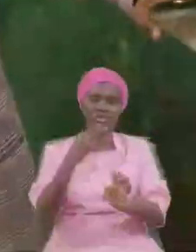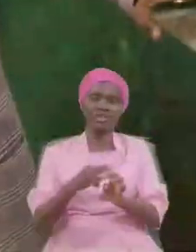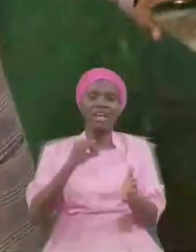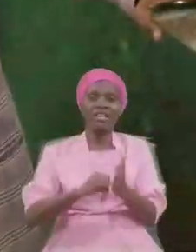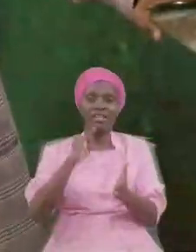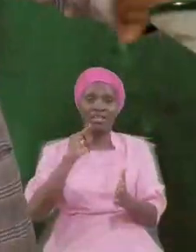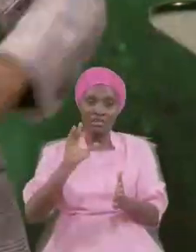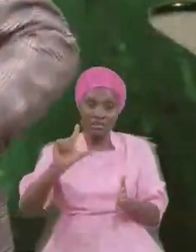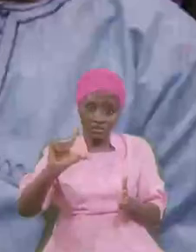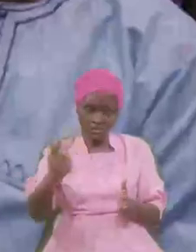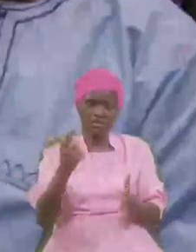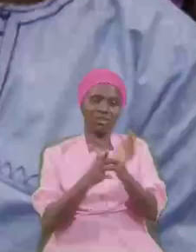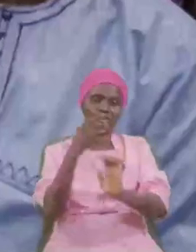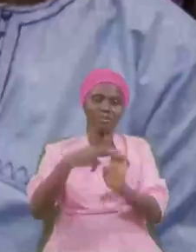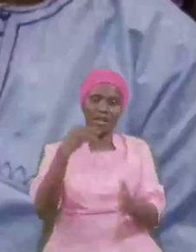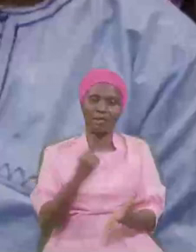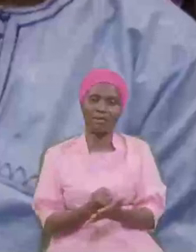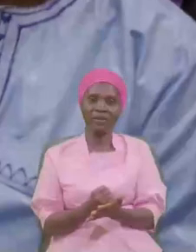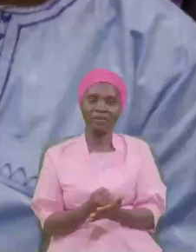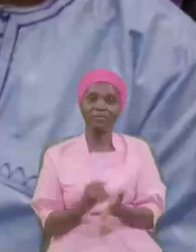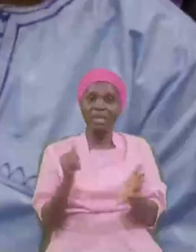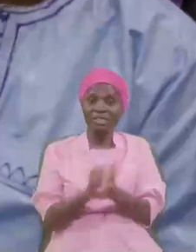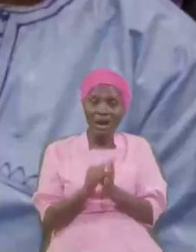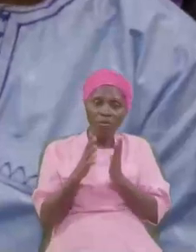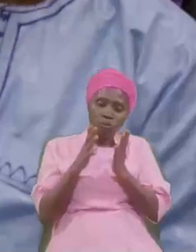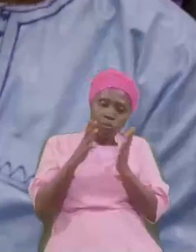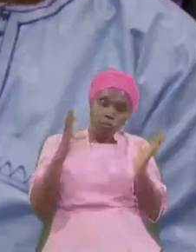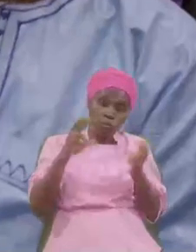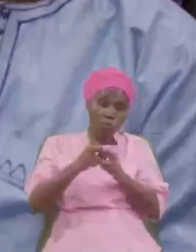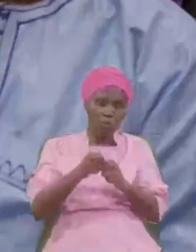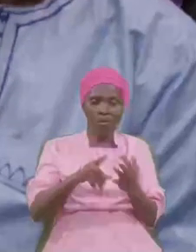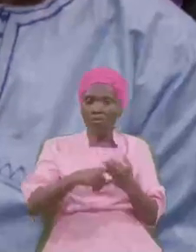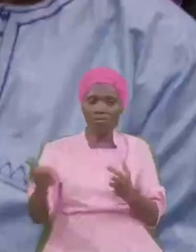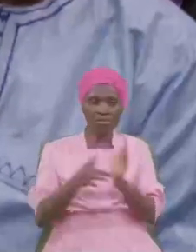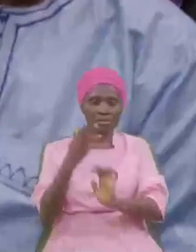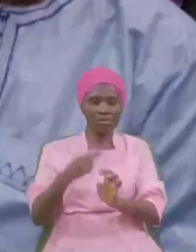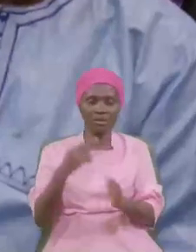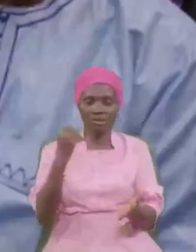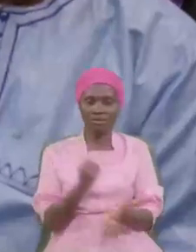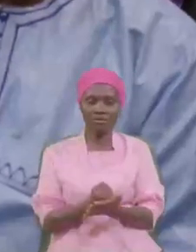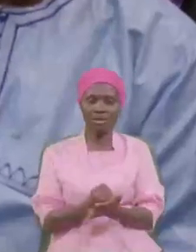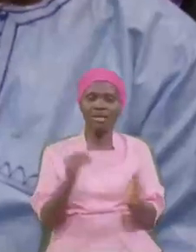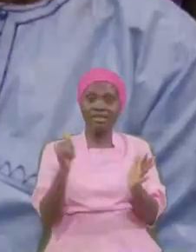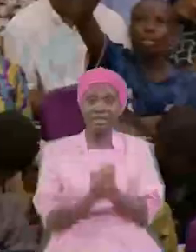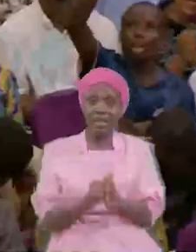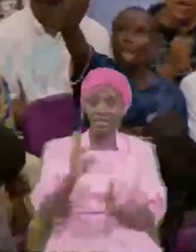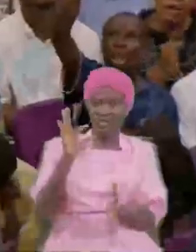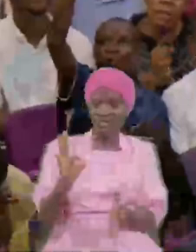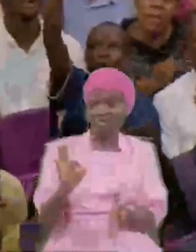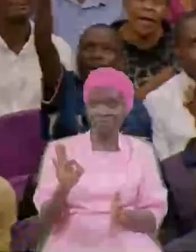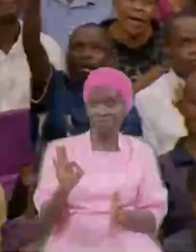votre tour. Cette tumeur va disparaître. Ce fibrome va